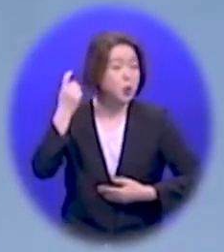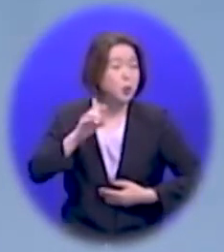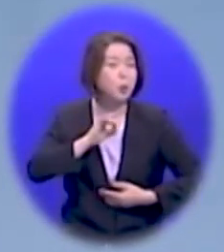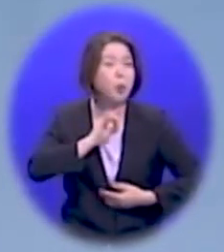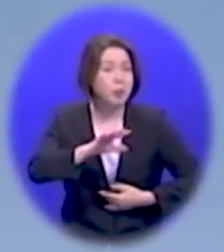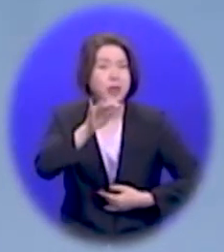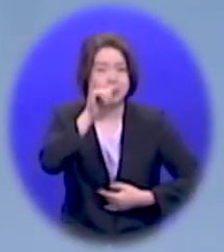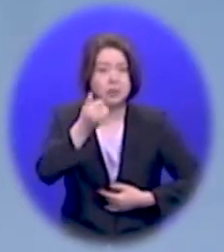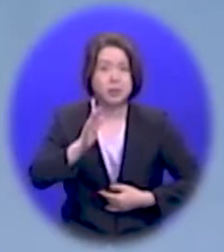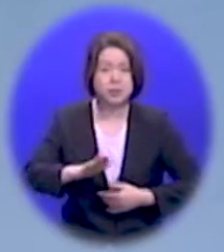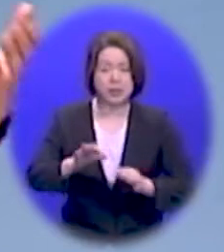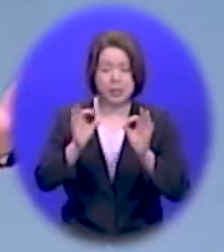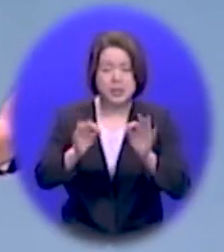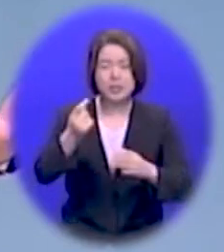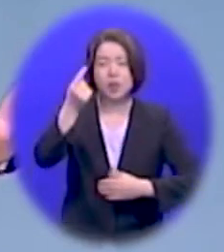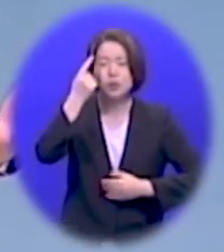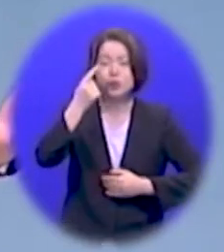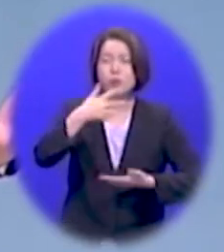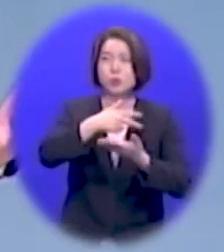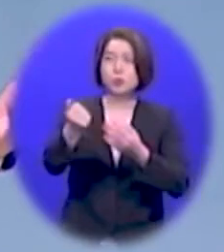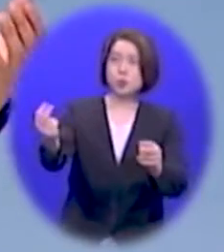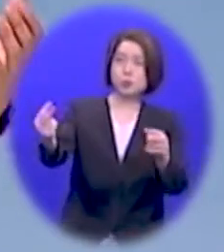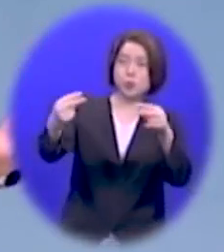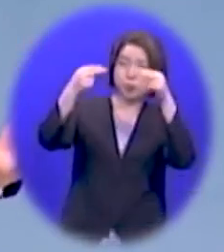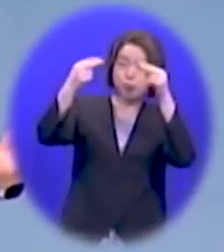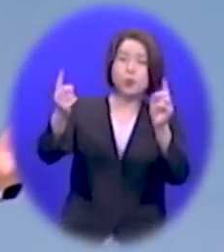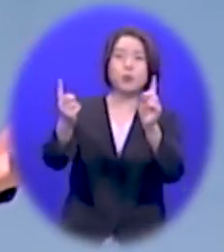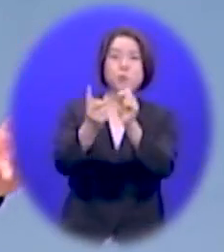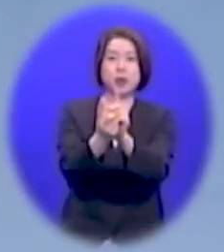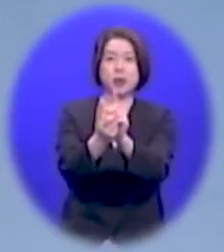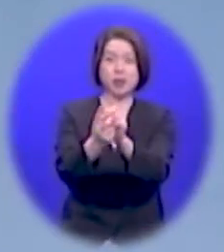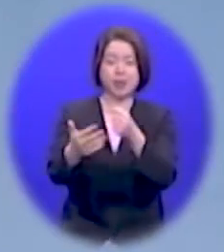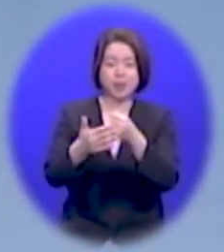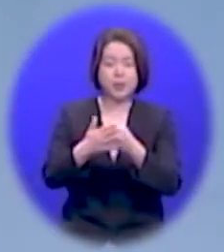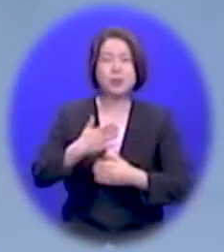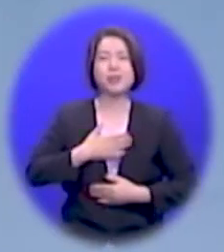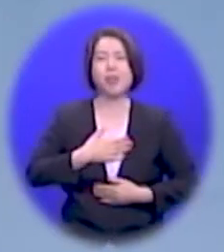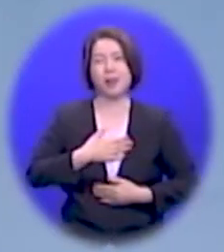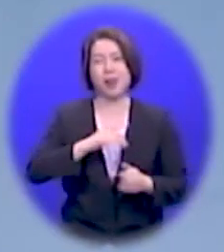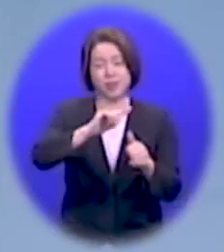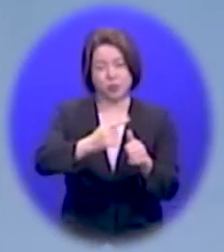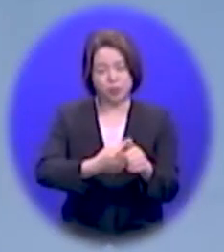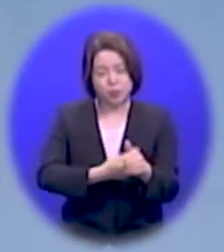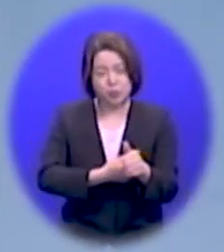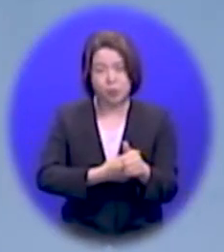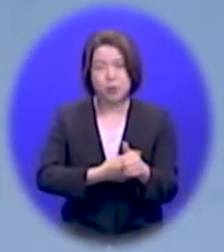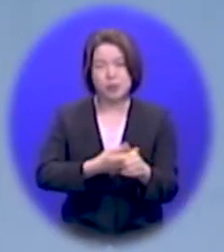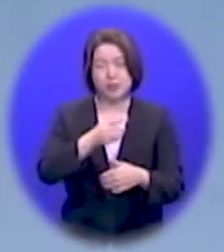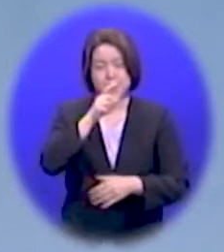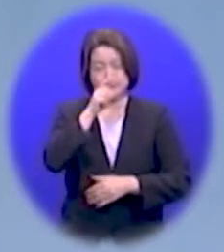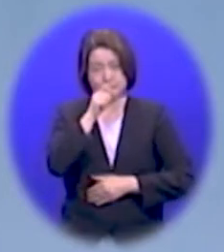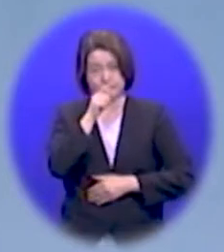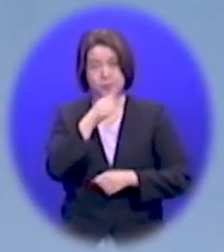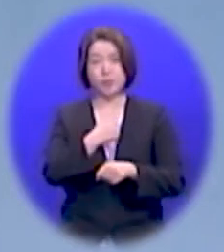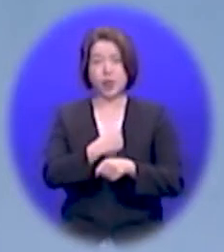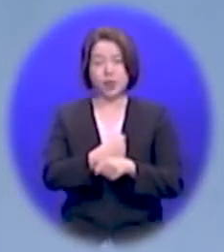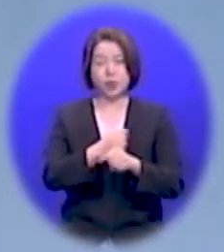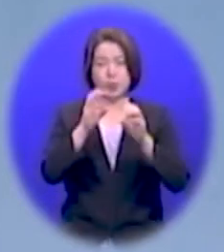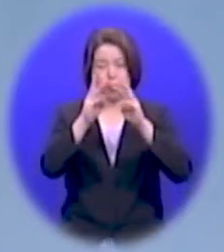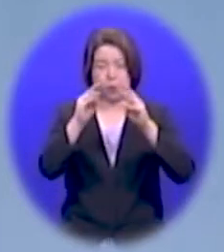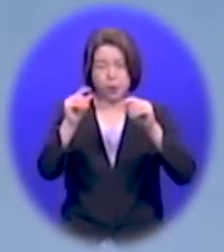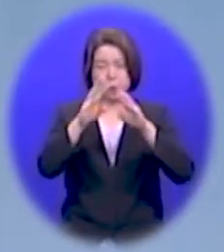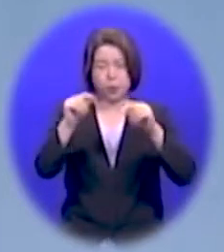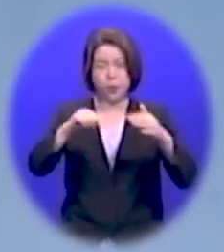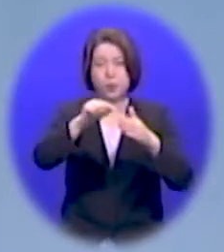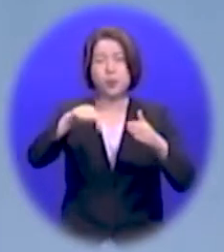이제는 눈으로 주를 배 없나이다 그러므로 내가 스스로 거두어들이고 티끌과 제 가운데서 회계